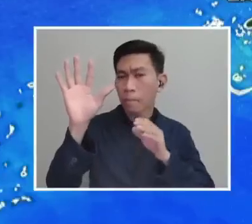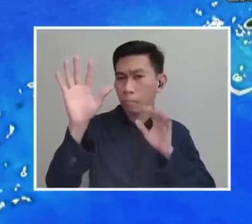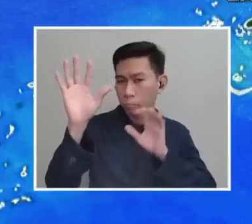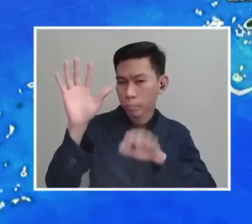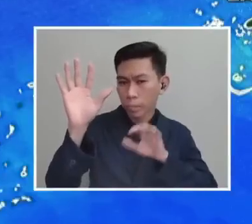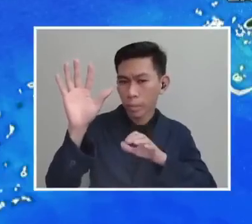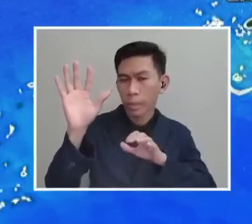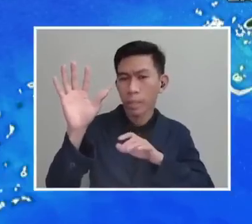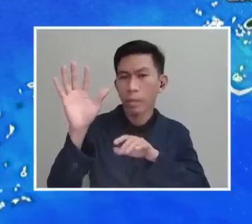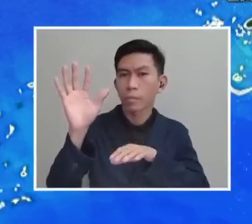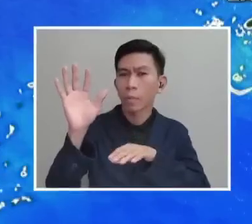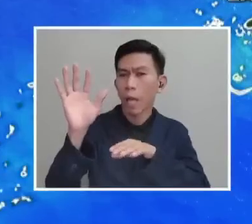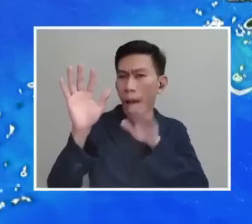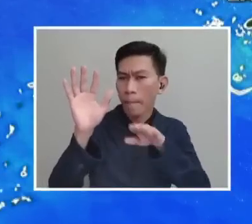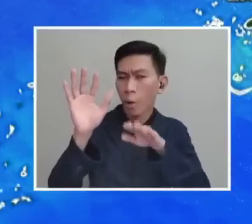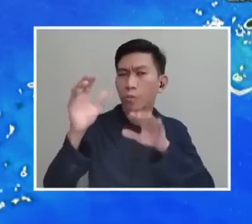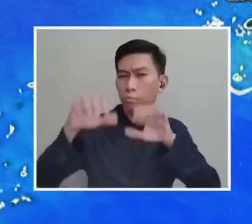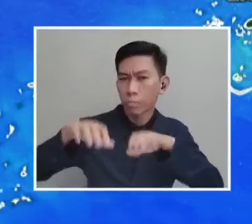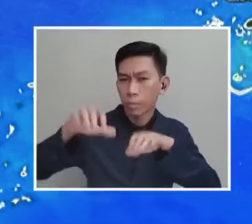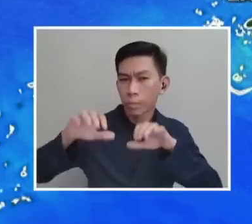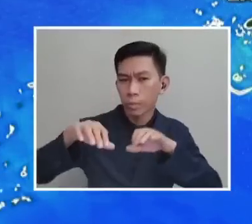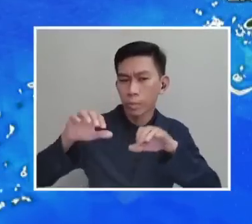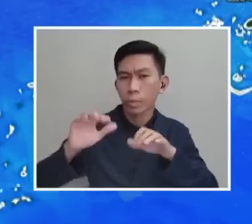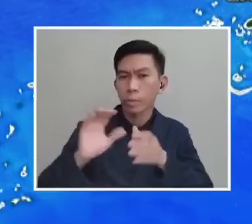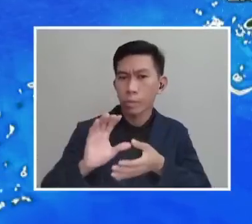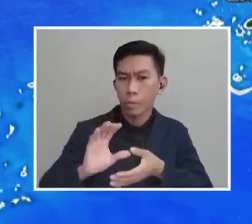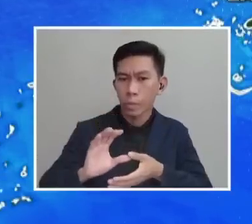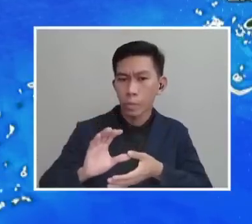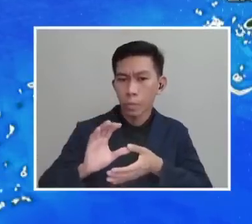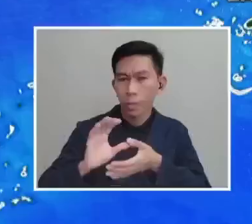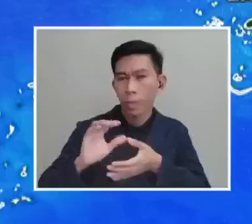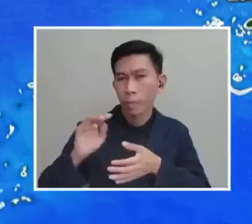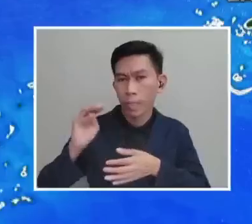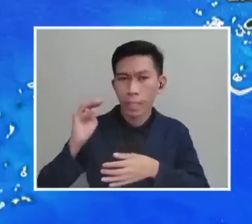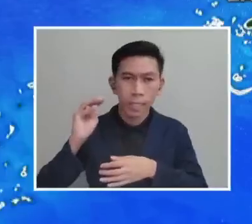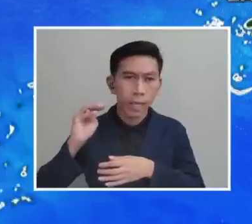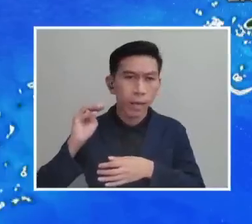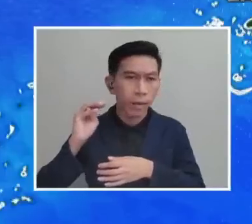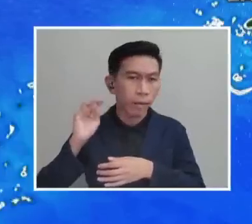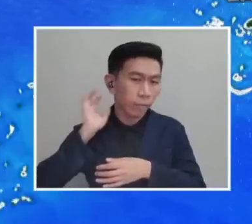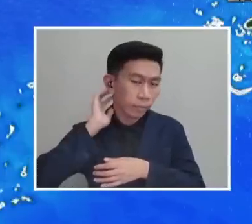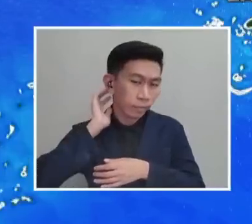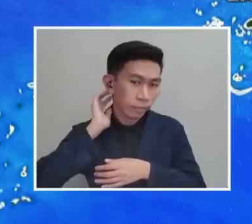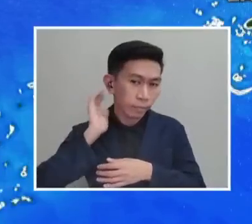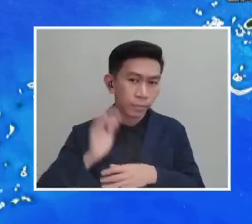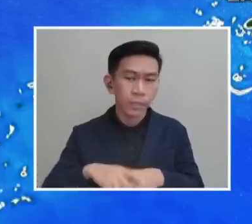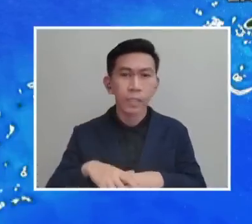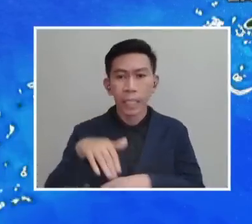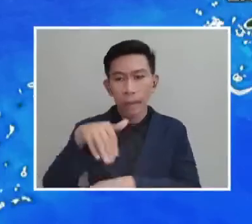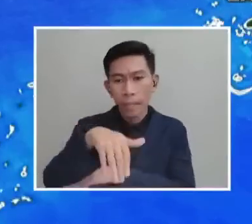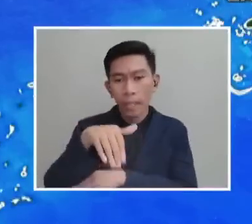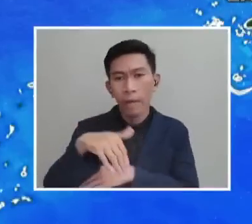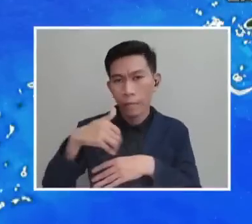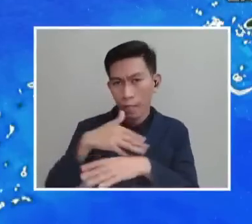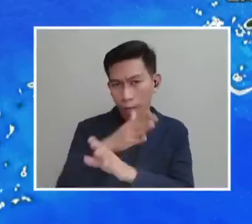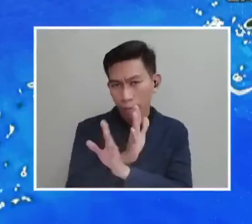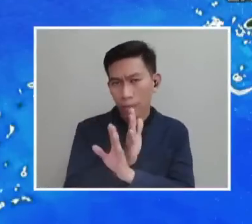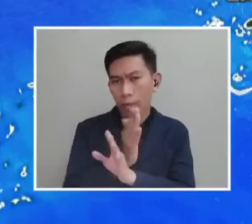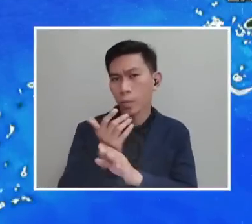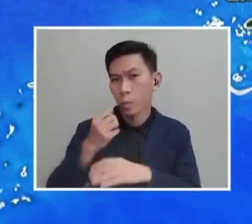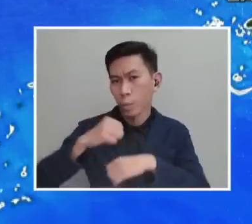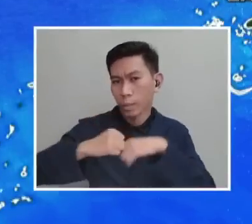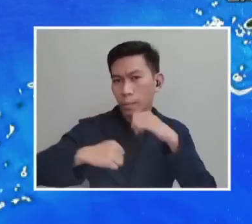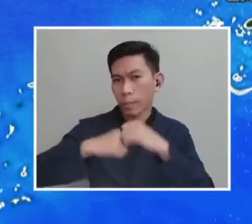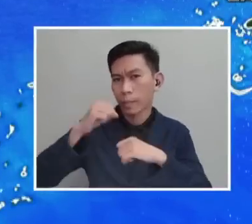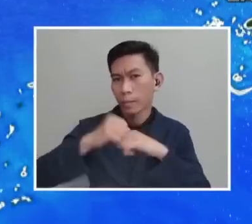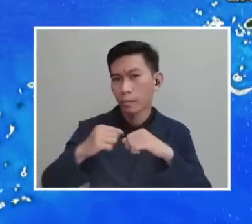Northern Mindanao at Zamboanga Peninsula. Sa gabi may maaasahan pa mga pag-ulan sa ilang bahagi ng Davao Region, Cotabato, Maguindanao